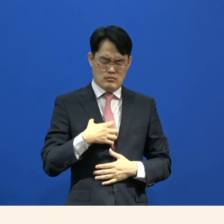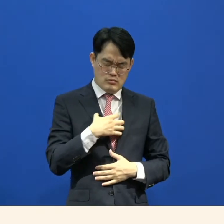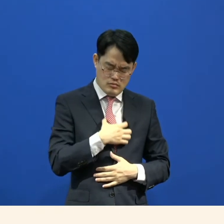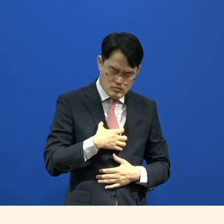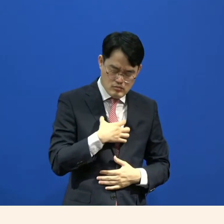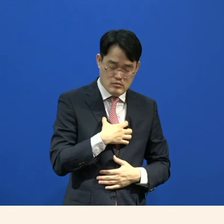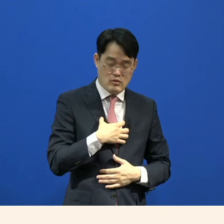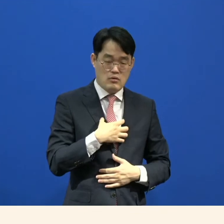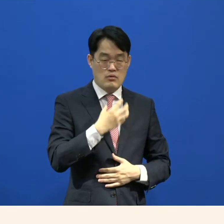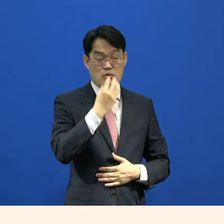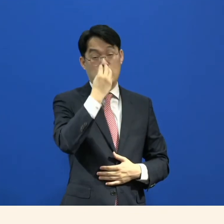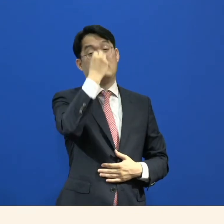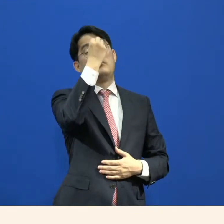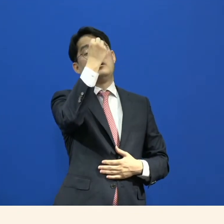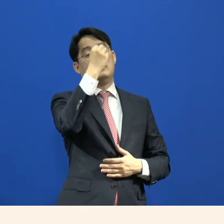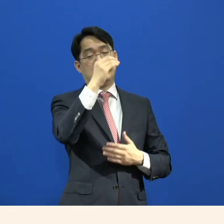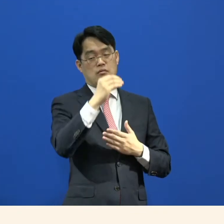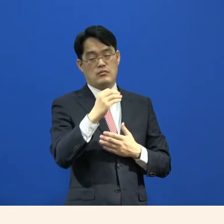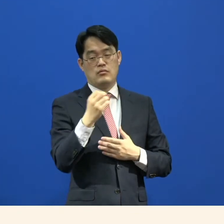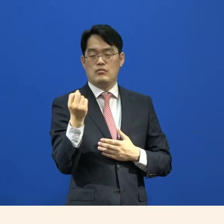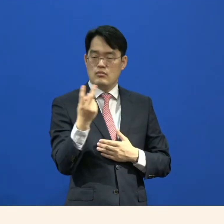교만하며 쭉 나와요.